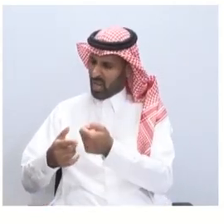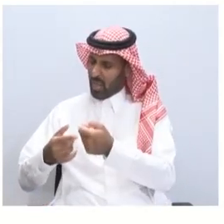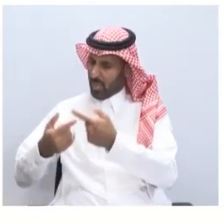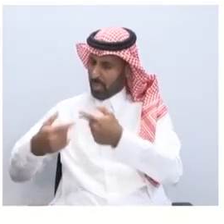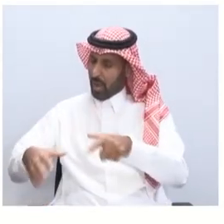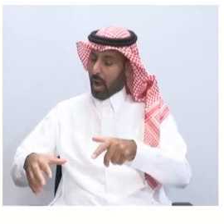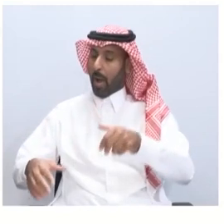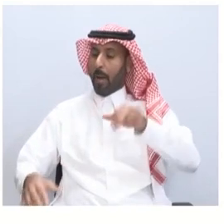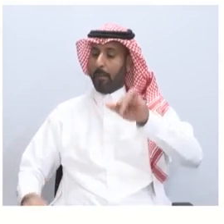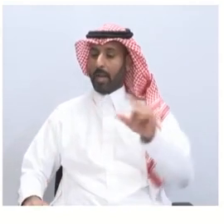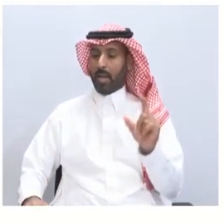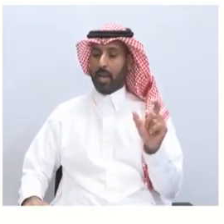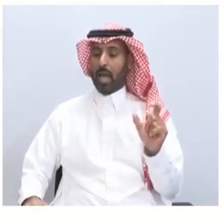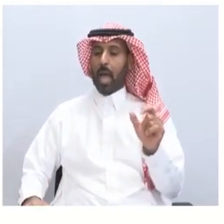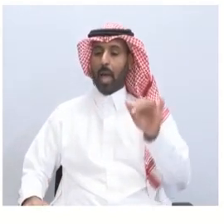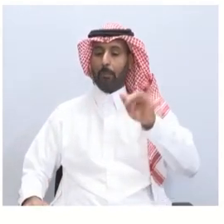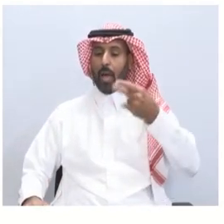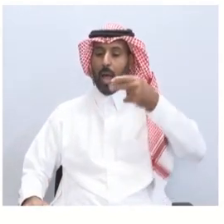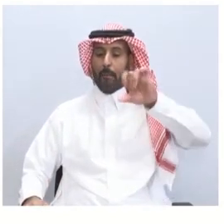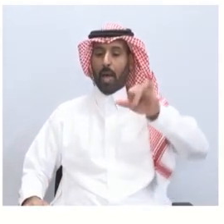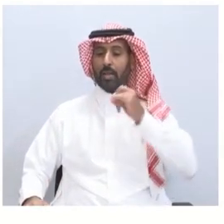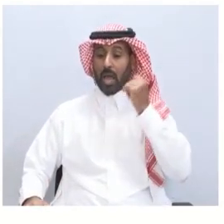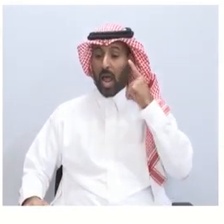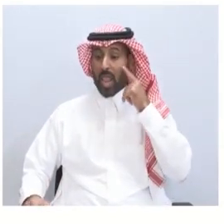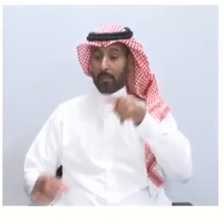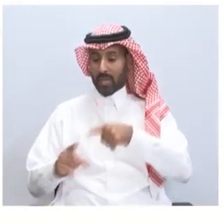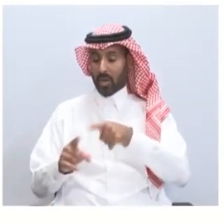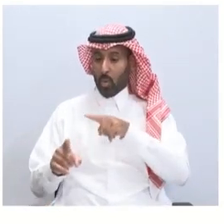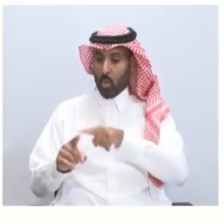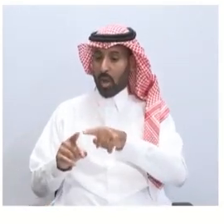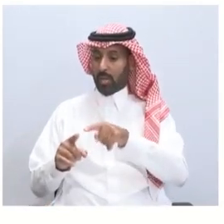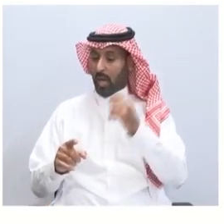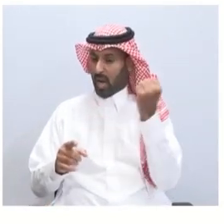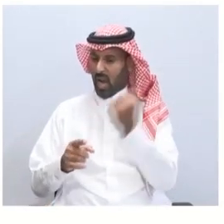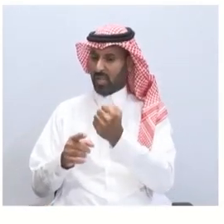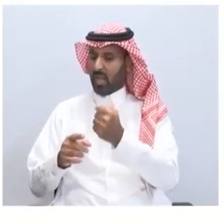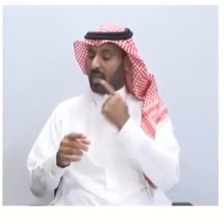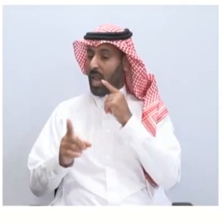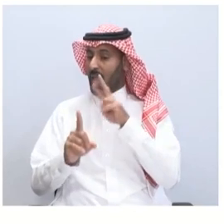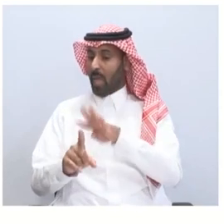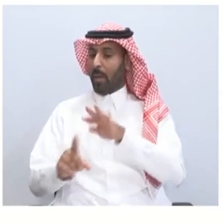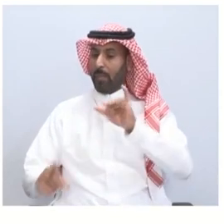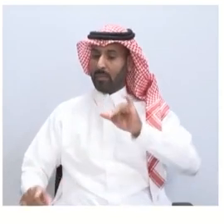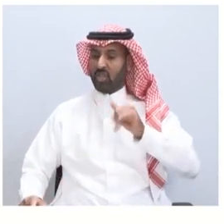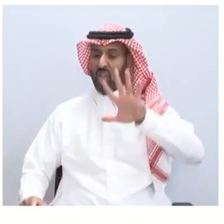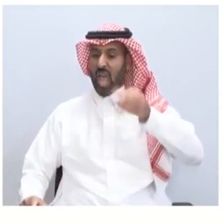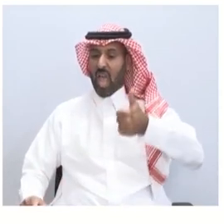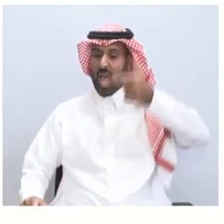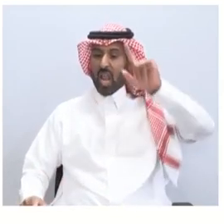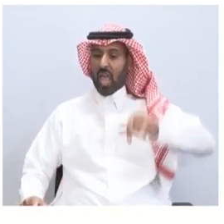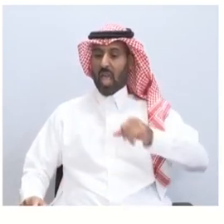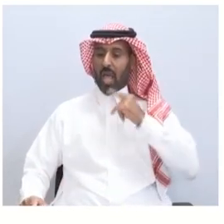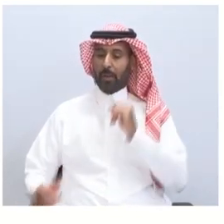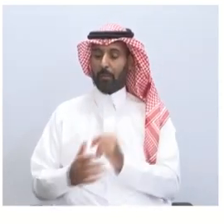معمر عندما علم ان القوات المعتديه قتلت الامام شاري عندما